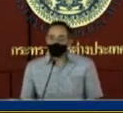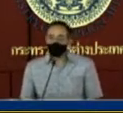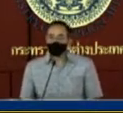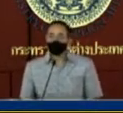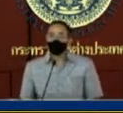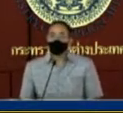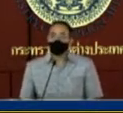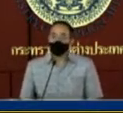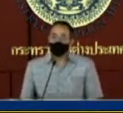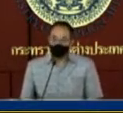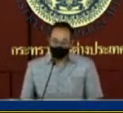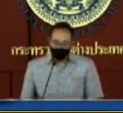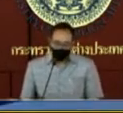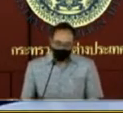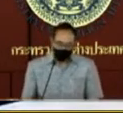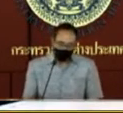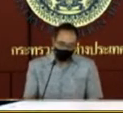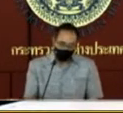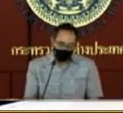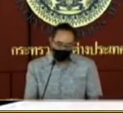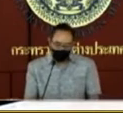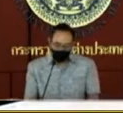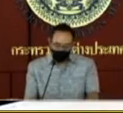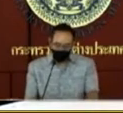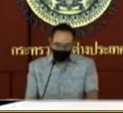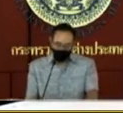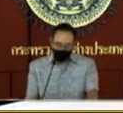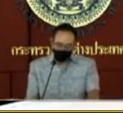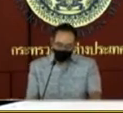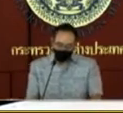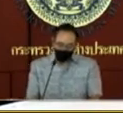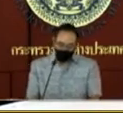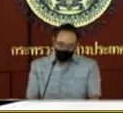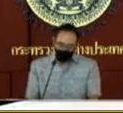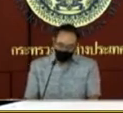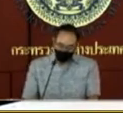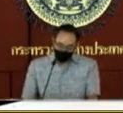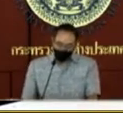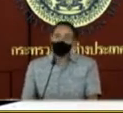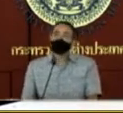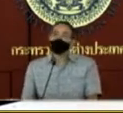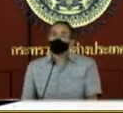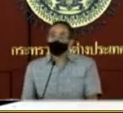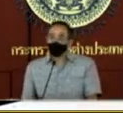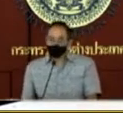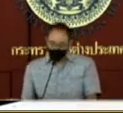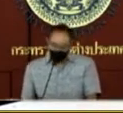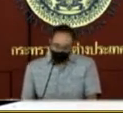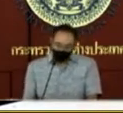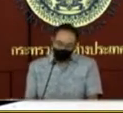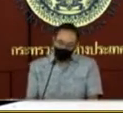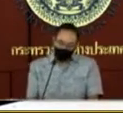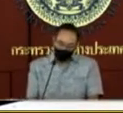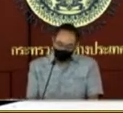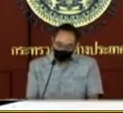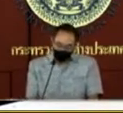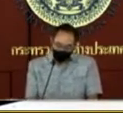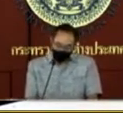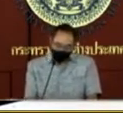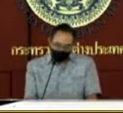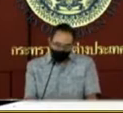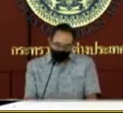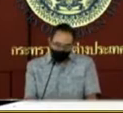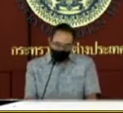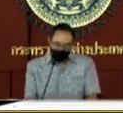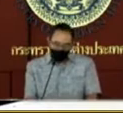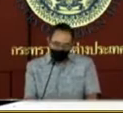ารือกับท่านนายกรัฐมนตรีนิวซีแลนด์เป็นการคุยกันทางไกลนะครับก่อนการส่งมอบการเป็นเจ้าภาพเอเปคที่จะเกิดขึ้นในวันพรุ่งนี้ผู้นำไทย